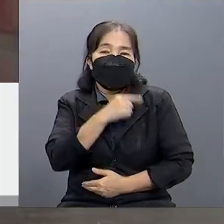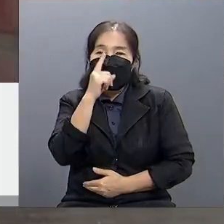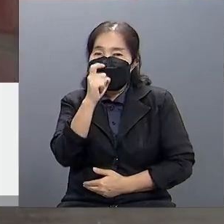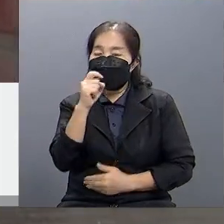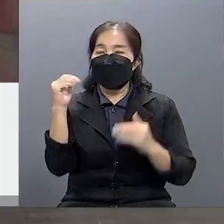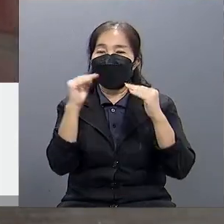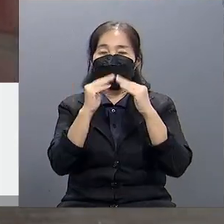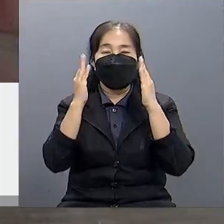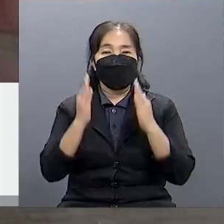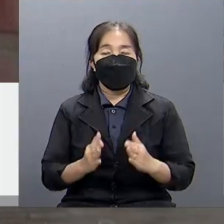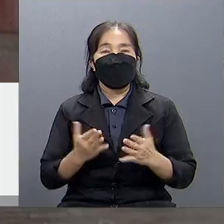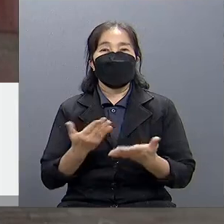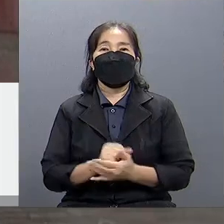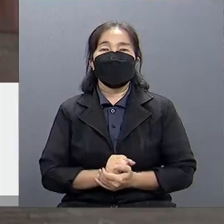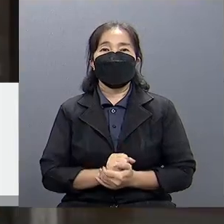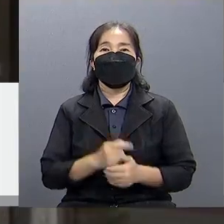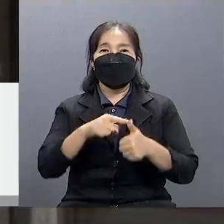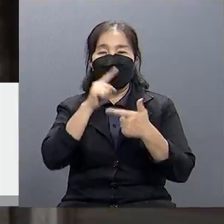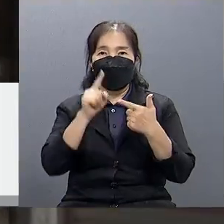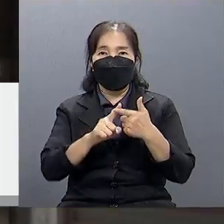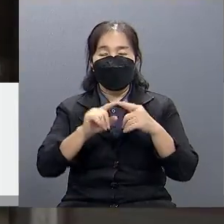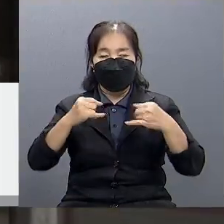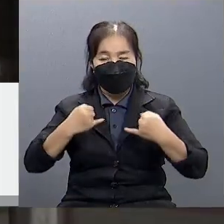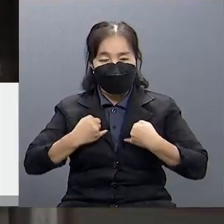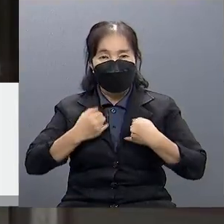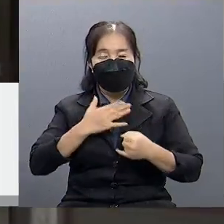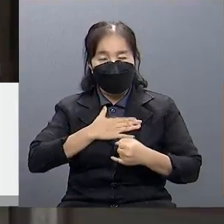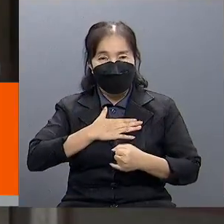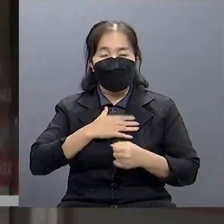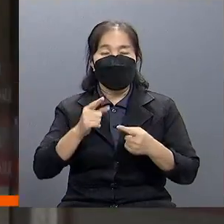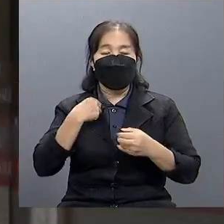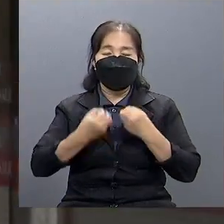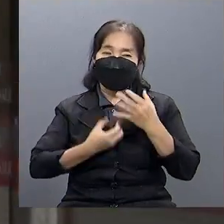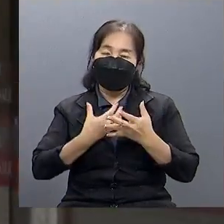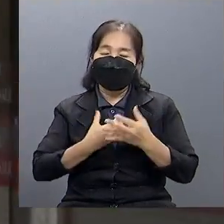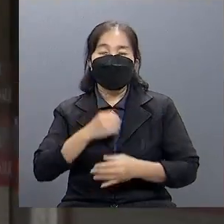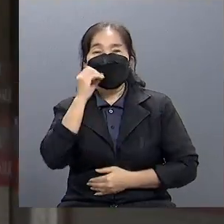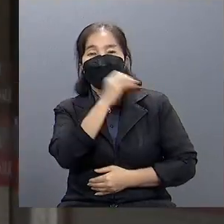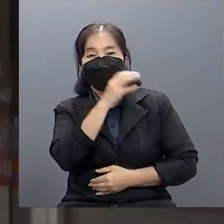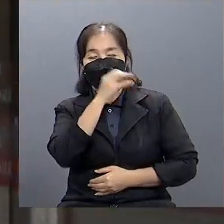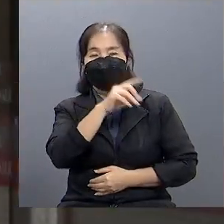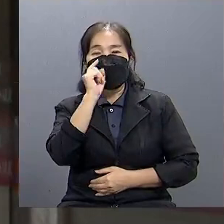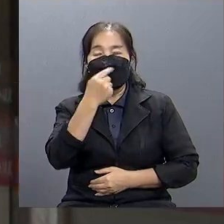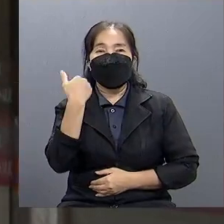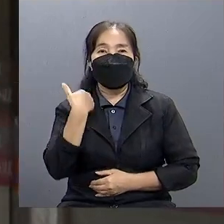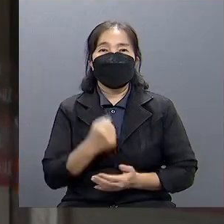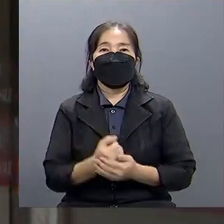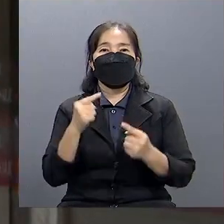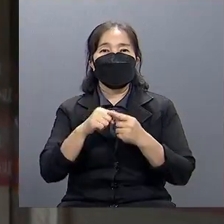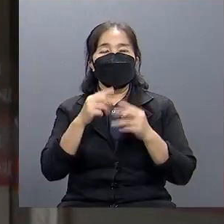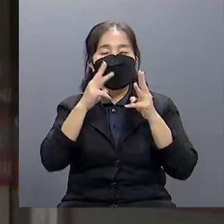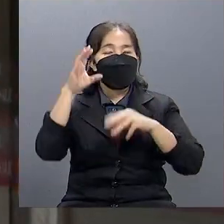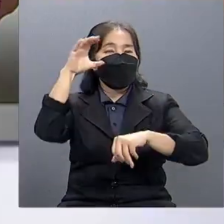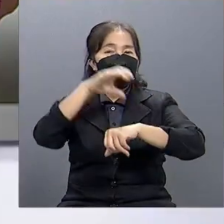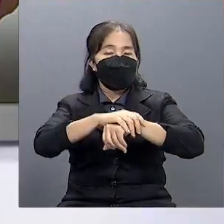ยนะคะรวมทั้งจะส่งผลกระทบแล้วก็สะท้อนกลับมาขัดขวางความพยายามในการปราบปรามการทุจริตในที่สุด